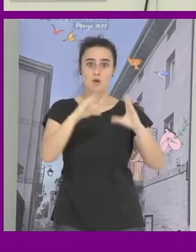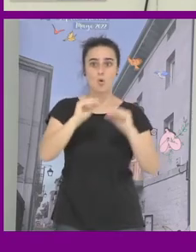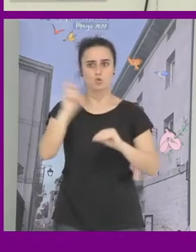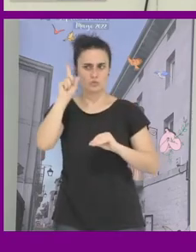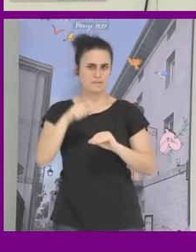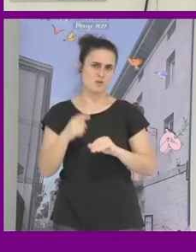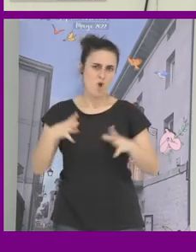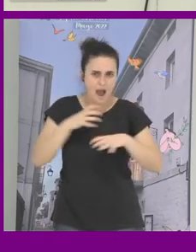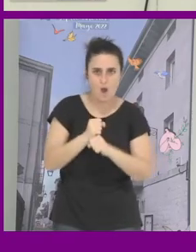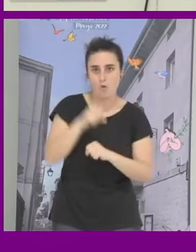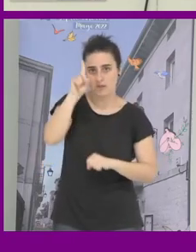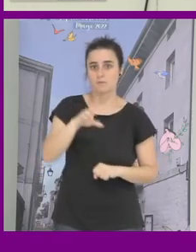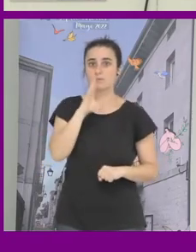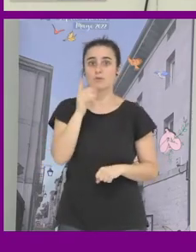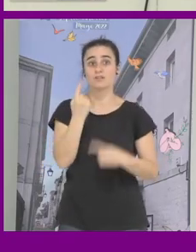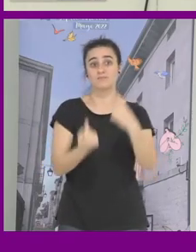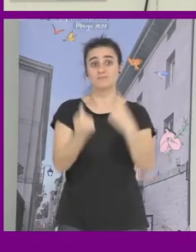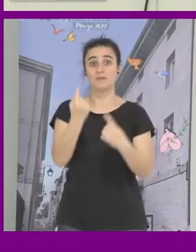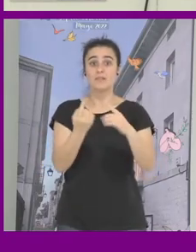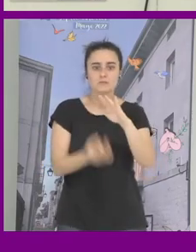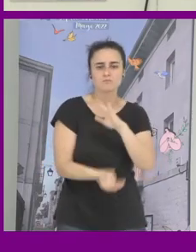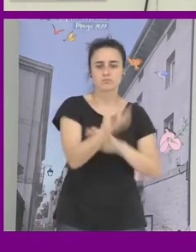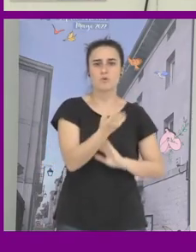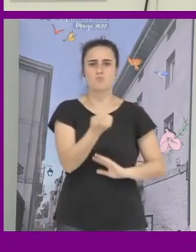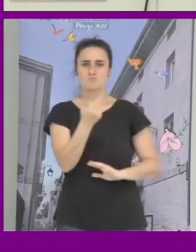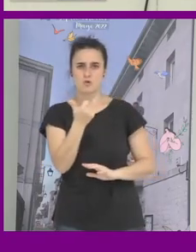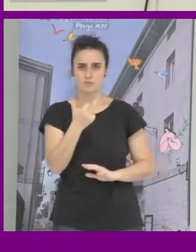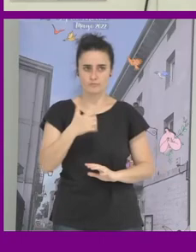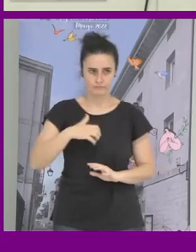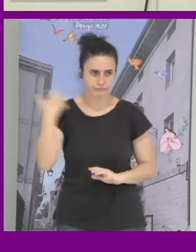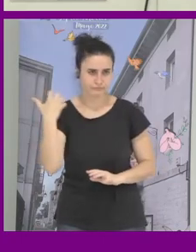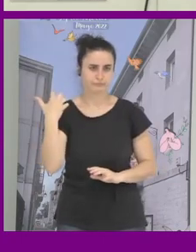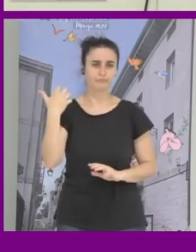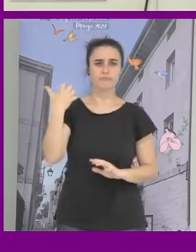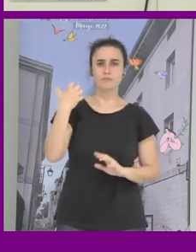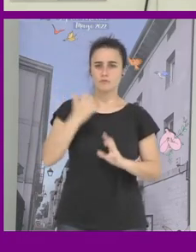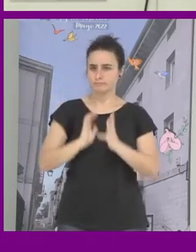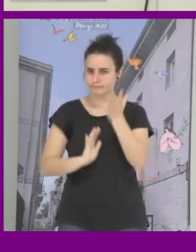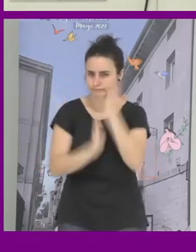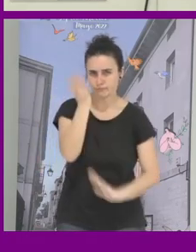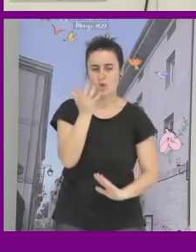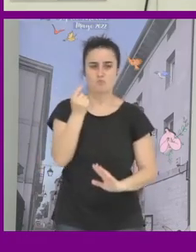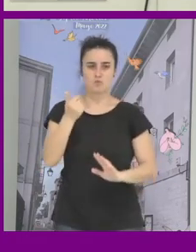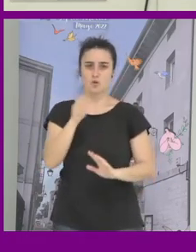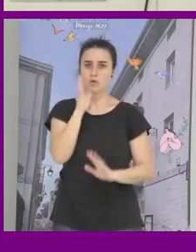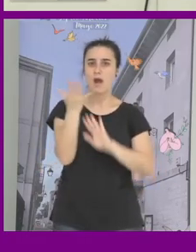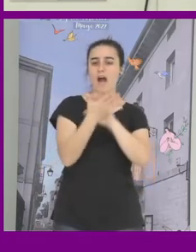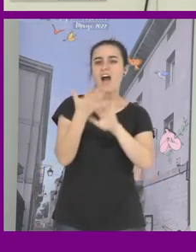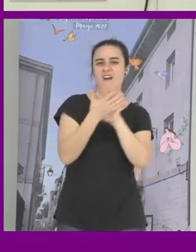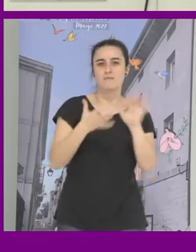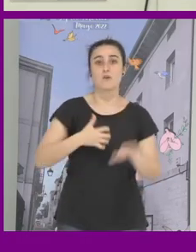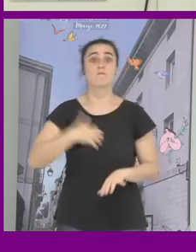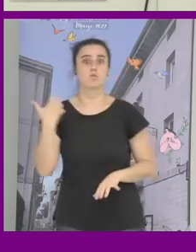Orduan hortan agertzen da, ba espero genuen, amorrua, erremina, sumendia, ez? Hablamos de la furia de la madre